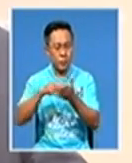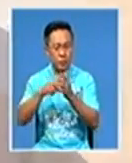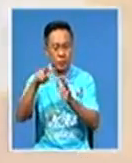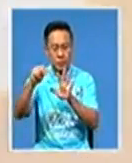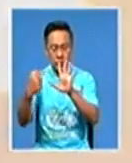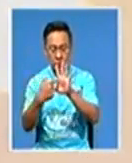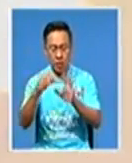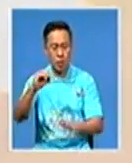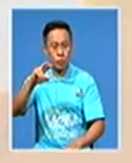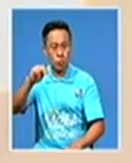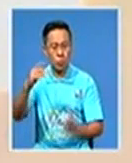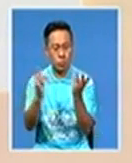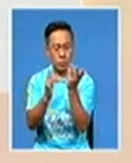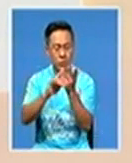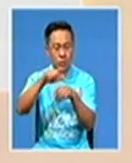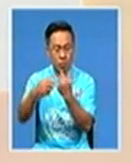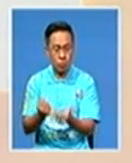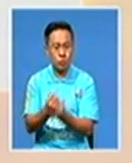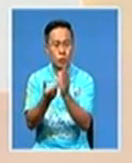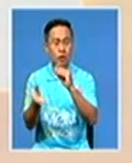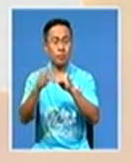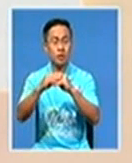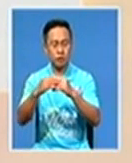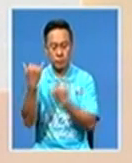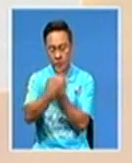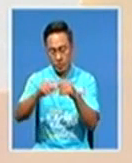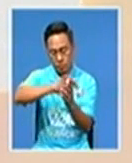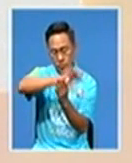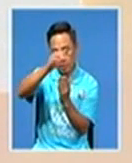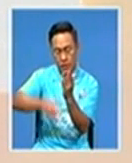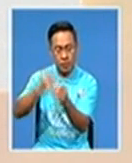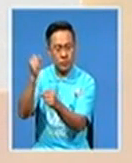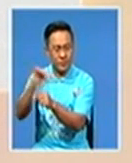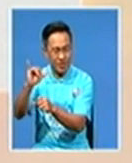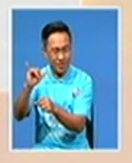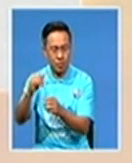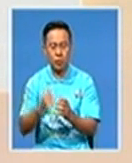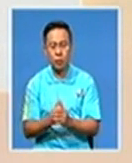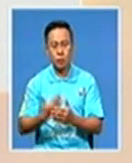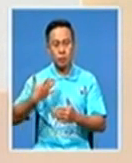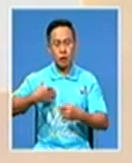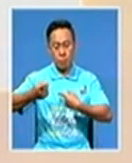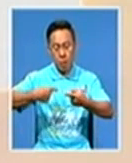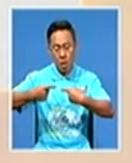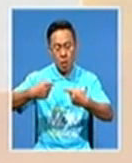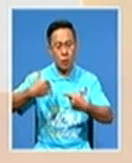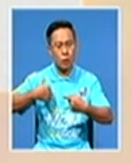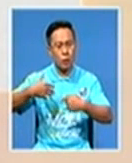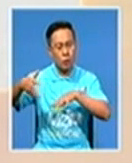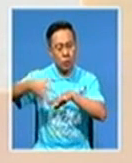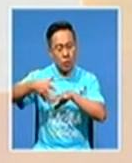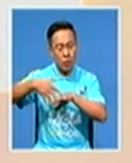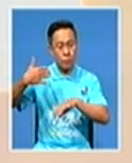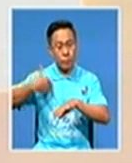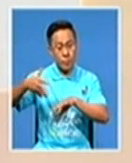nano materials อย่างนี้เป็นต้นซึ่งคู่แข่งยังผลิตไม่ได้นะฮะเช่นใยธรรมชาติที่เราเคยใช้ทอผ้า